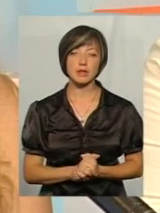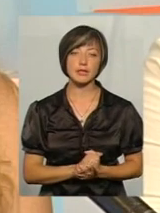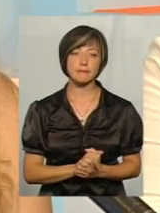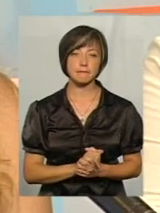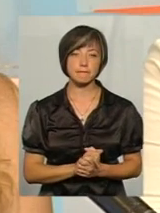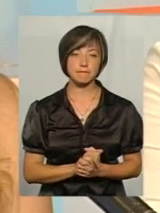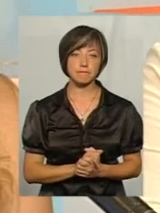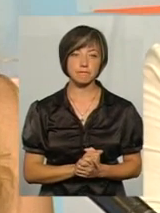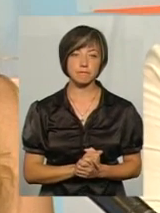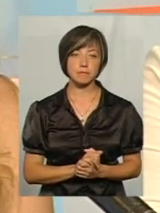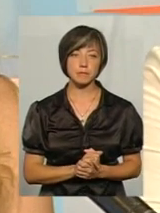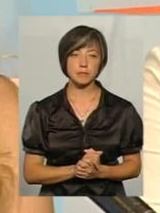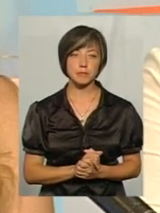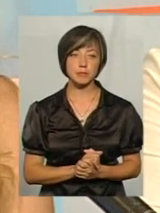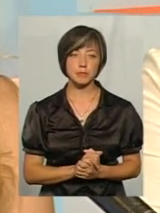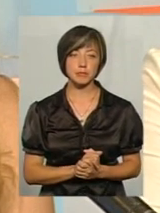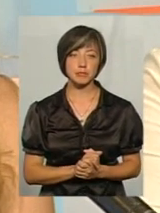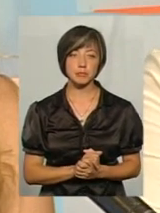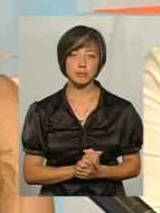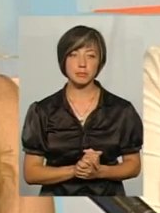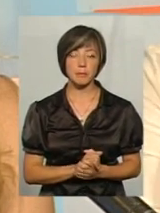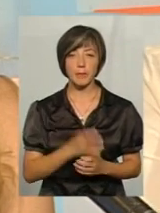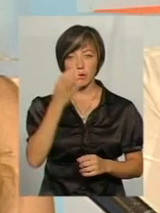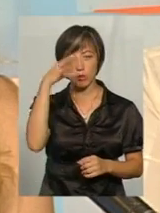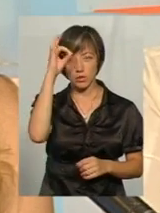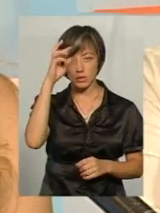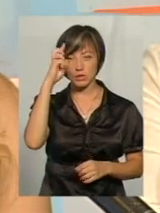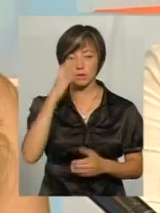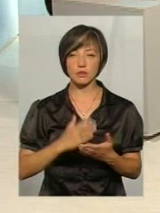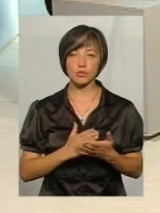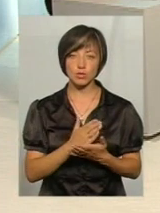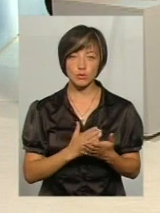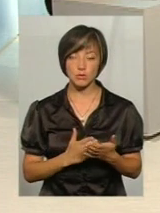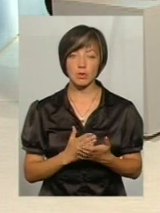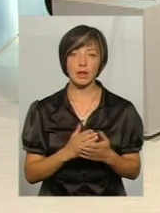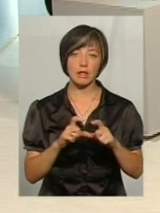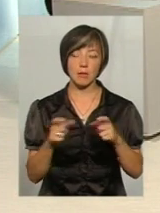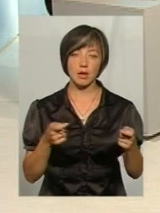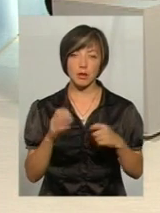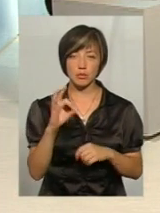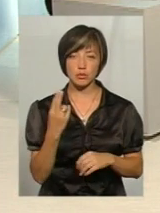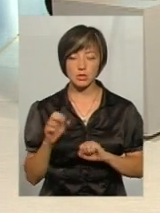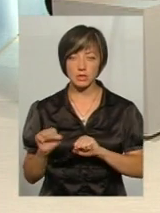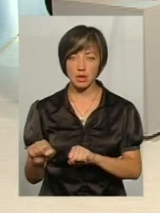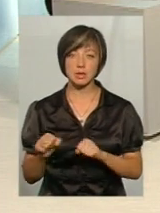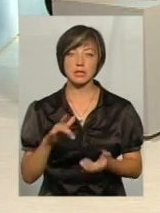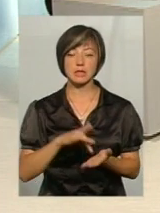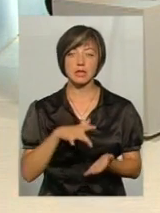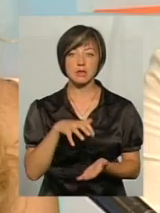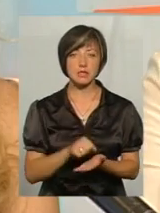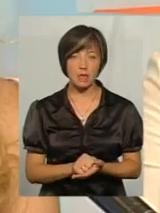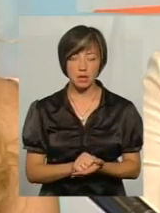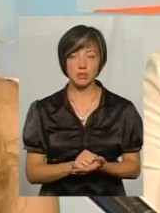акція державних служб, поліція, Державна міграційна служба, департамент соцзахисту, центри